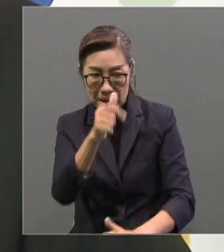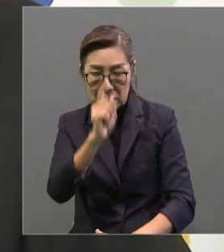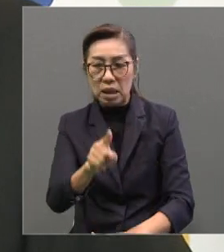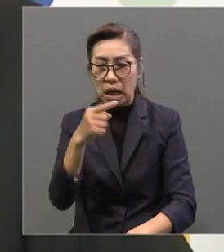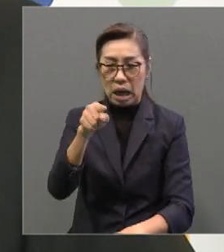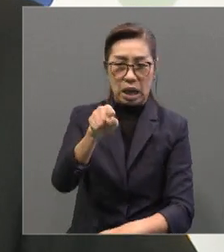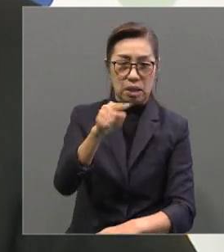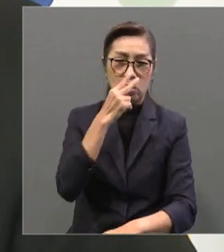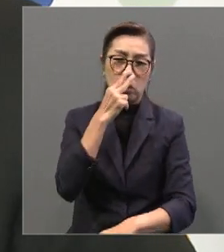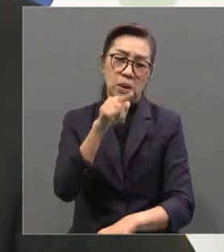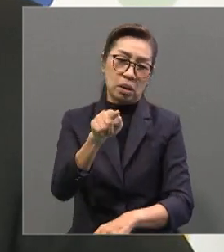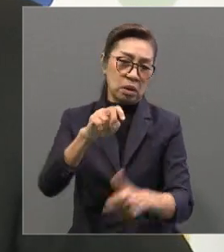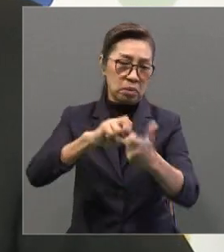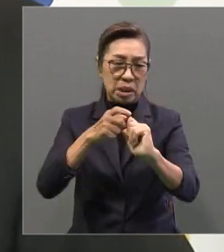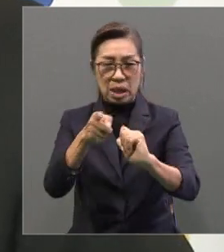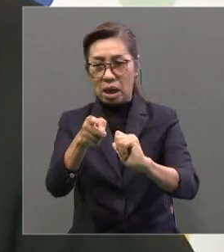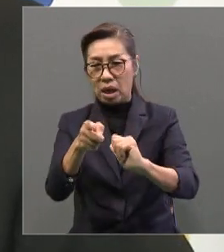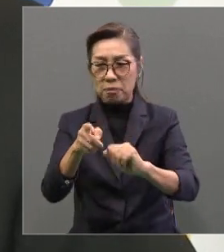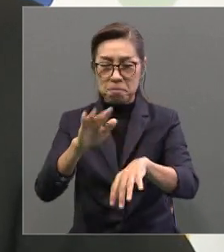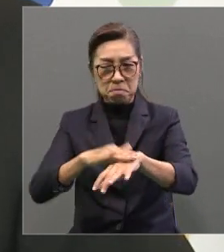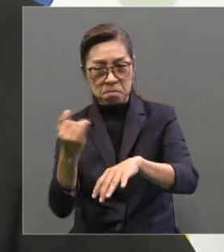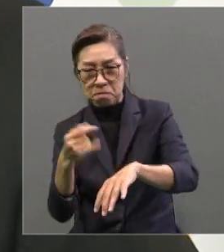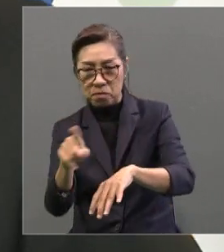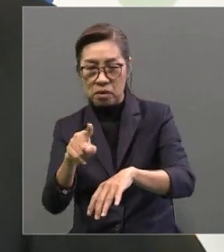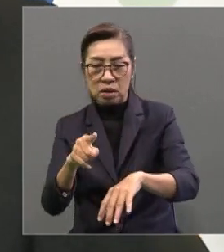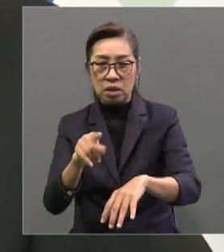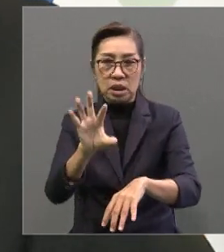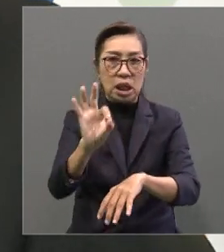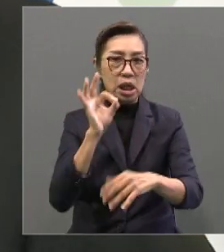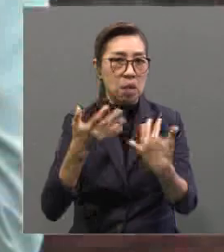ไหนที่มีปัญหาเนี่ยก็ควรจะไม่ให้เข้ามามีส่วนร่วม